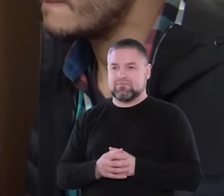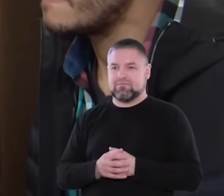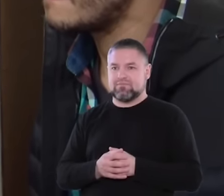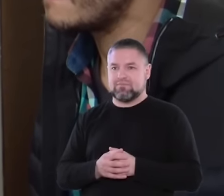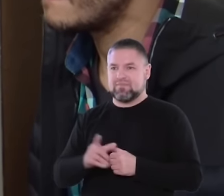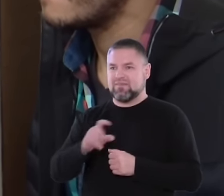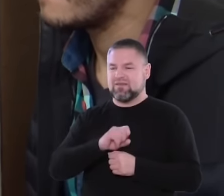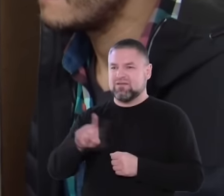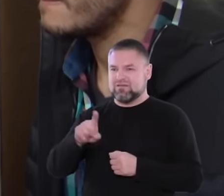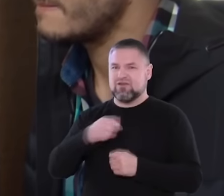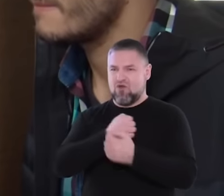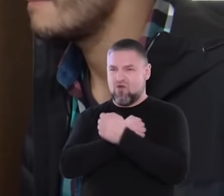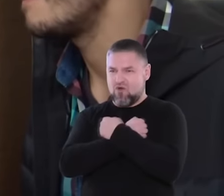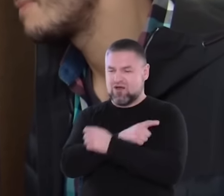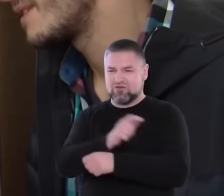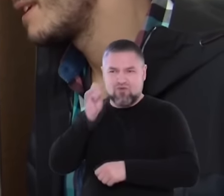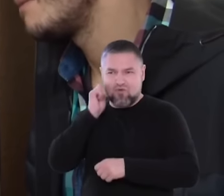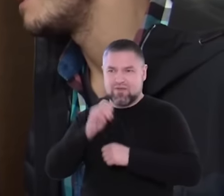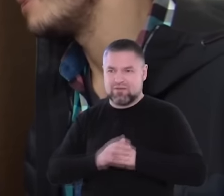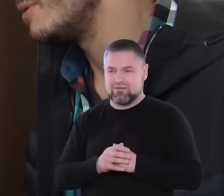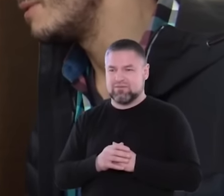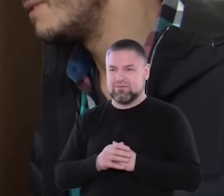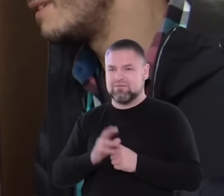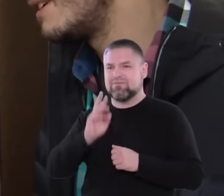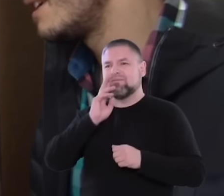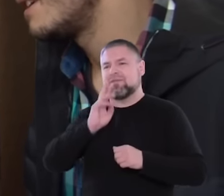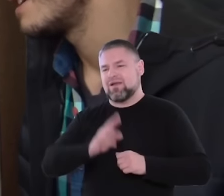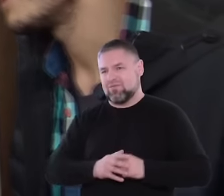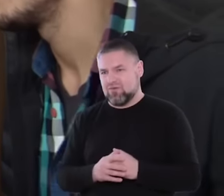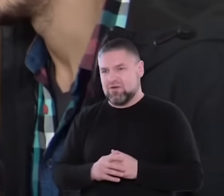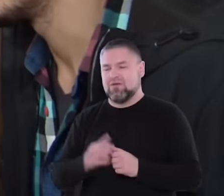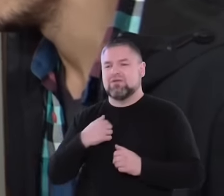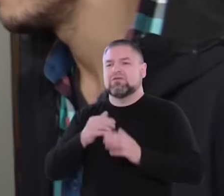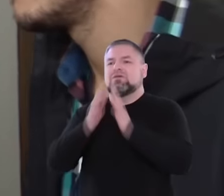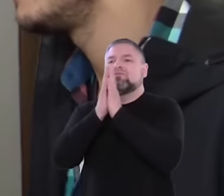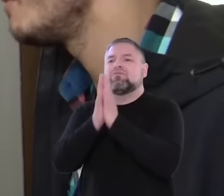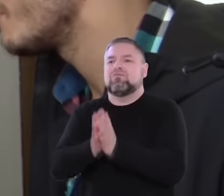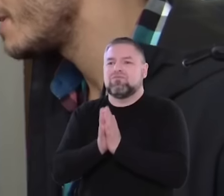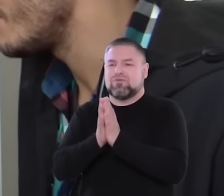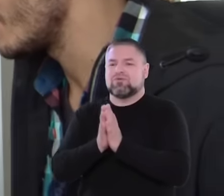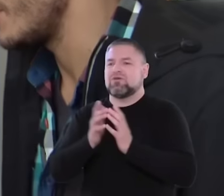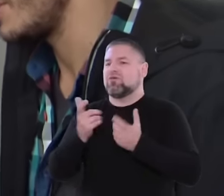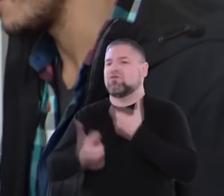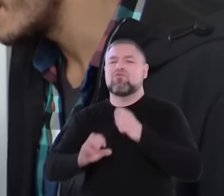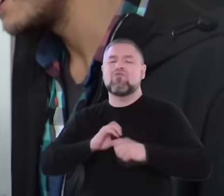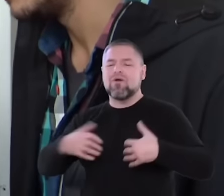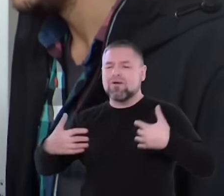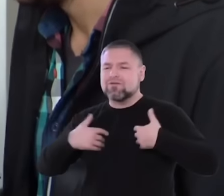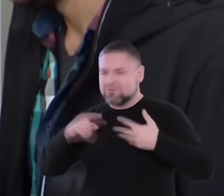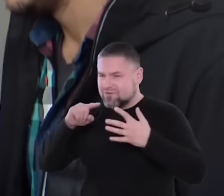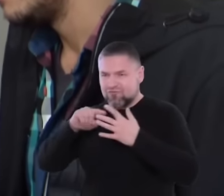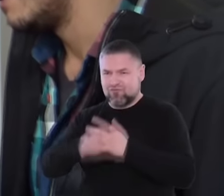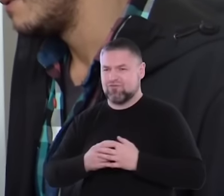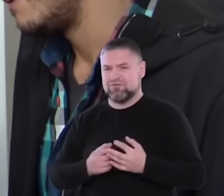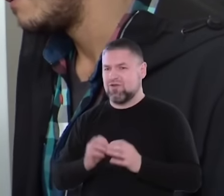Paweł, czy ty ją w ogóle kochasz? Mamo, ja ciebie proszę, ty nie układaj mojego życia, okej?